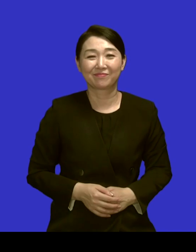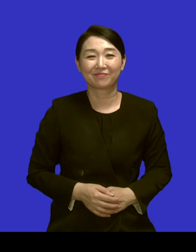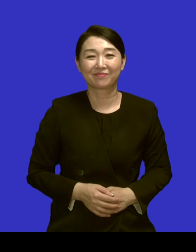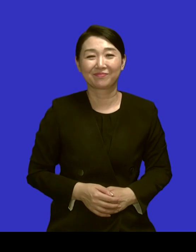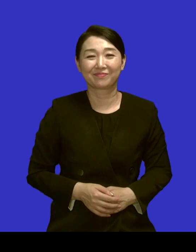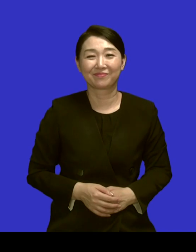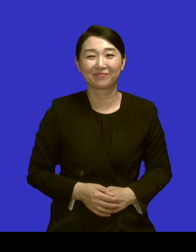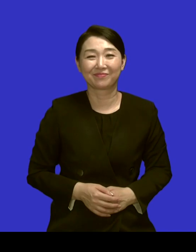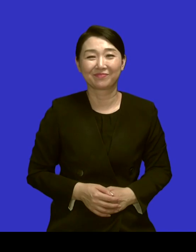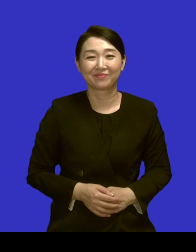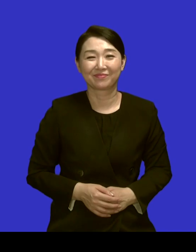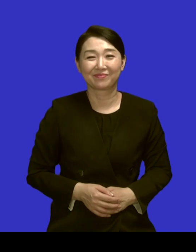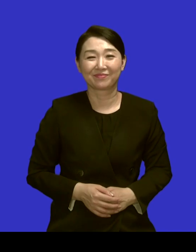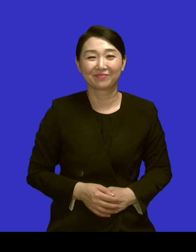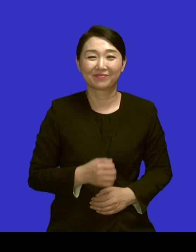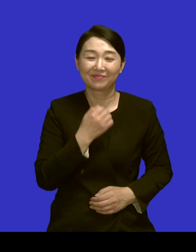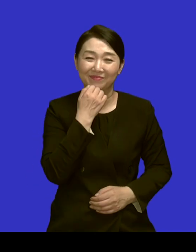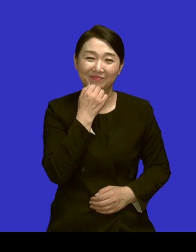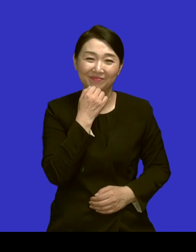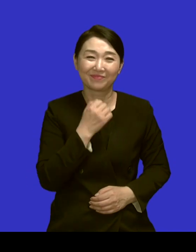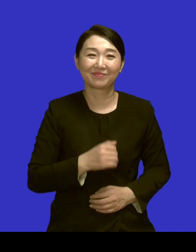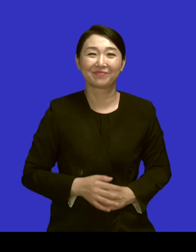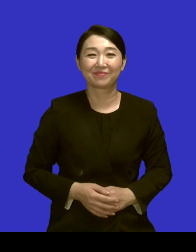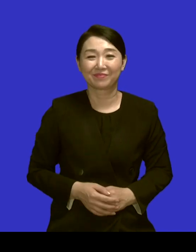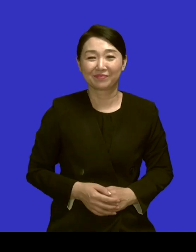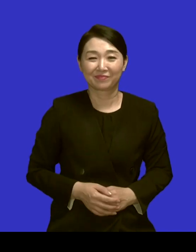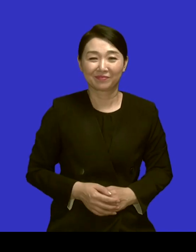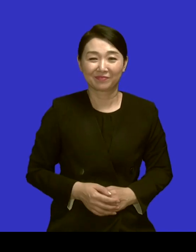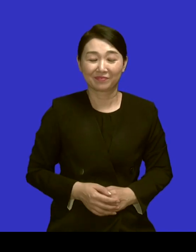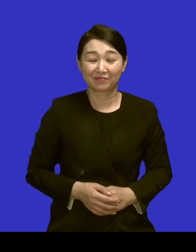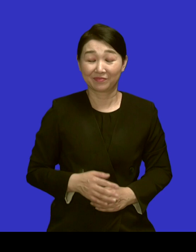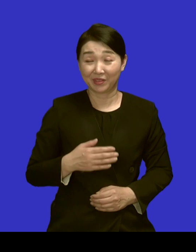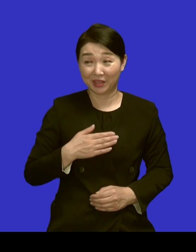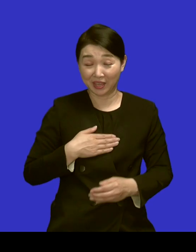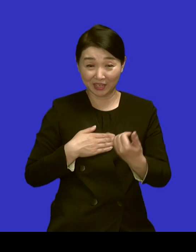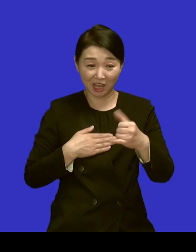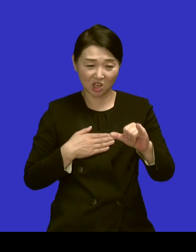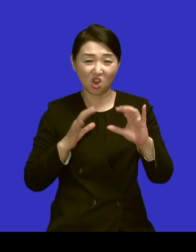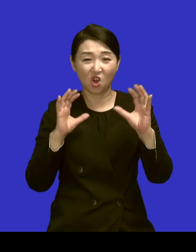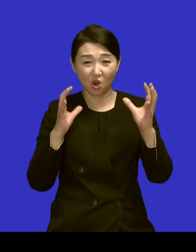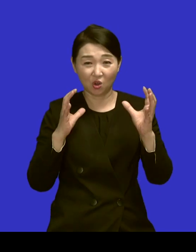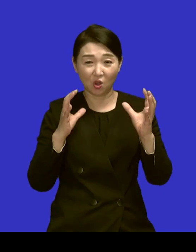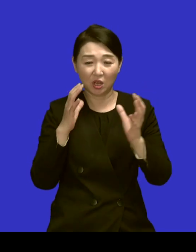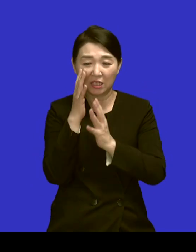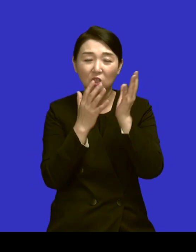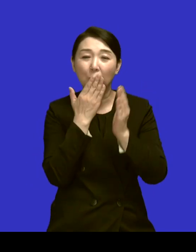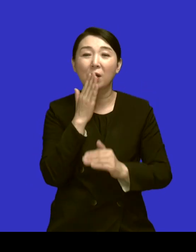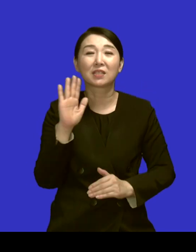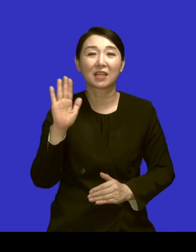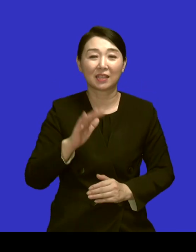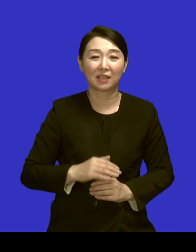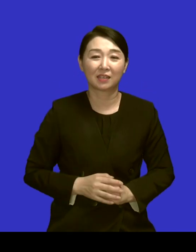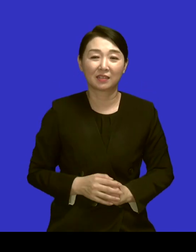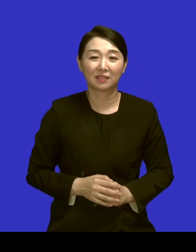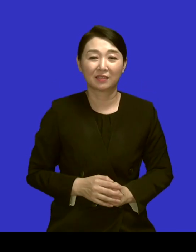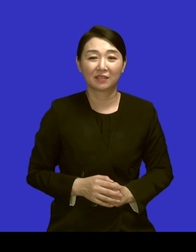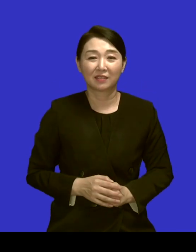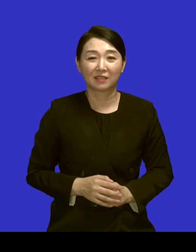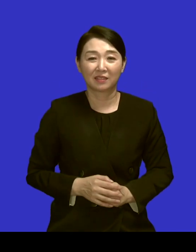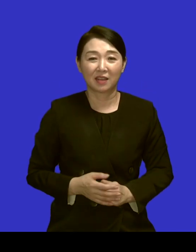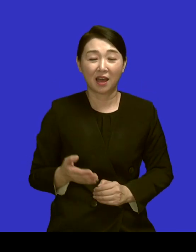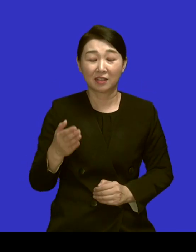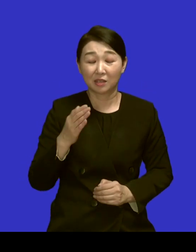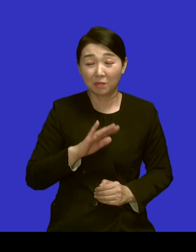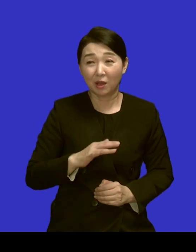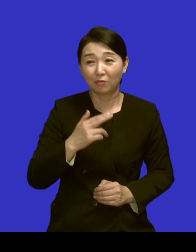낮은 자세로 찾아가야 될 것 같습니다. 저희 아이들이 지금 어린데요. 채소를 안 먹잖아요. 어릴 때 채소를 안 먹어요. 근데 저희